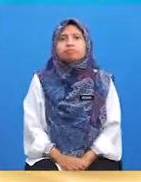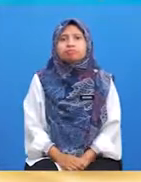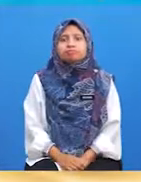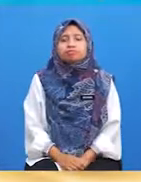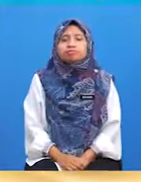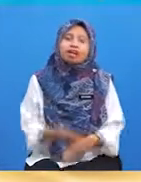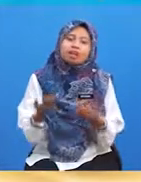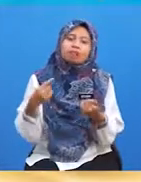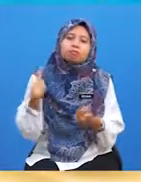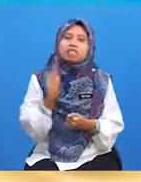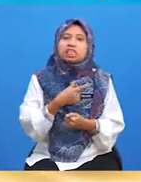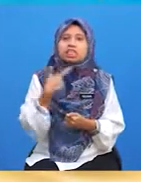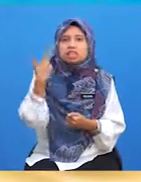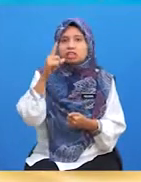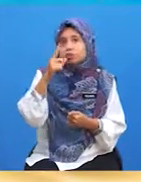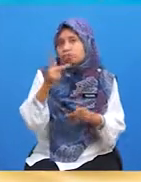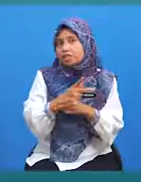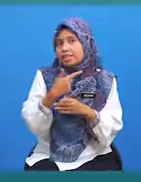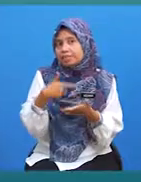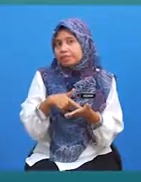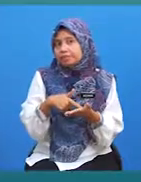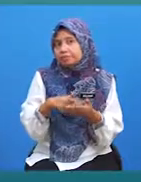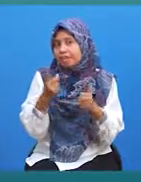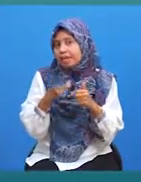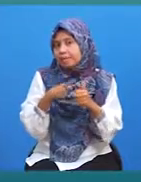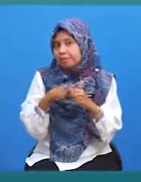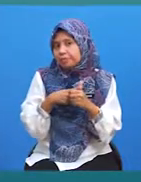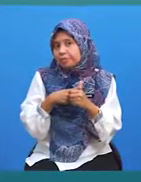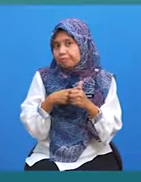Mari kita lihat sekali lagi gambar yang pertama.